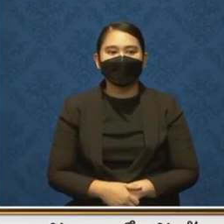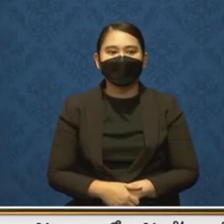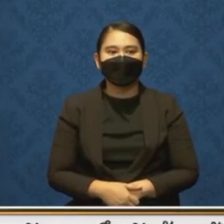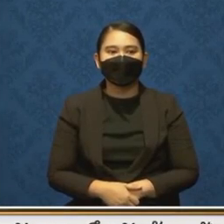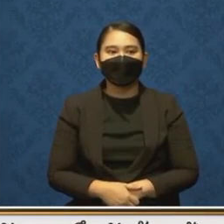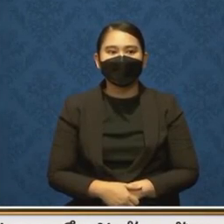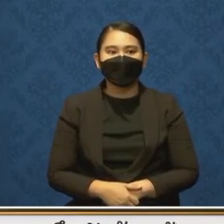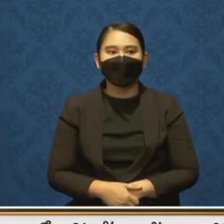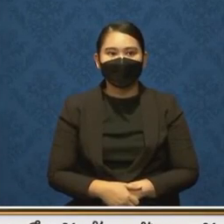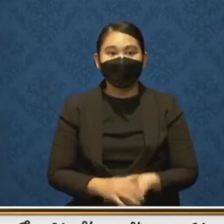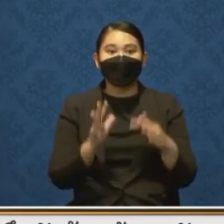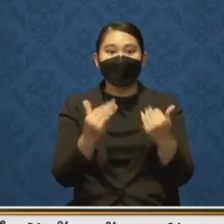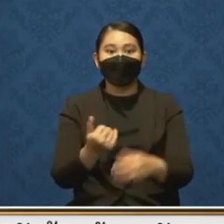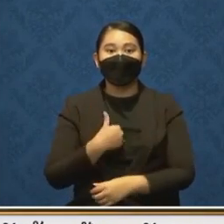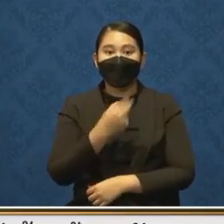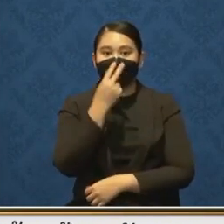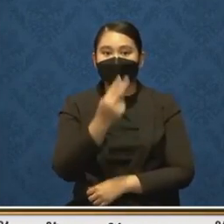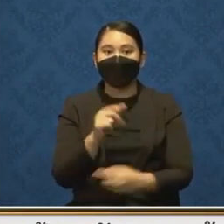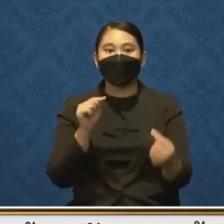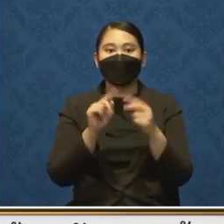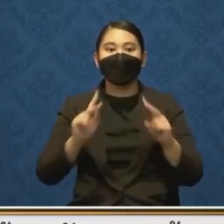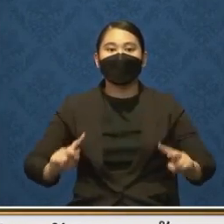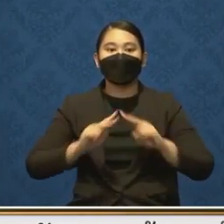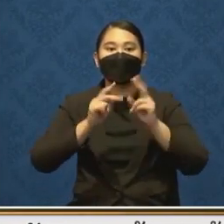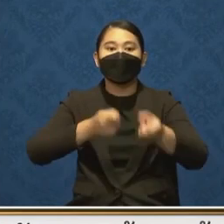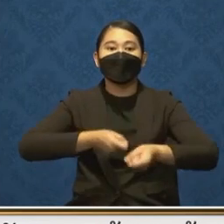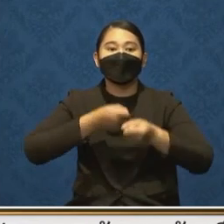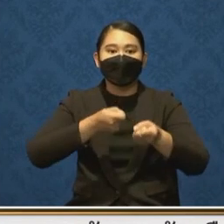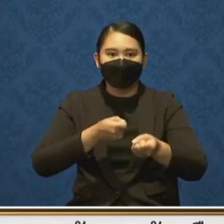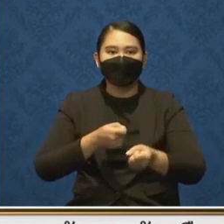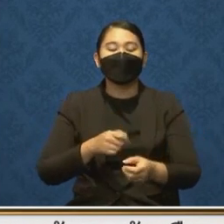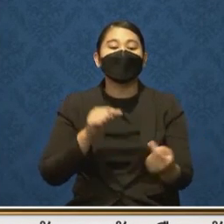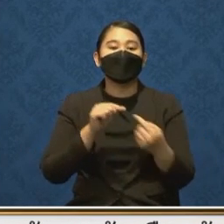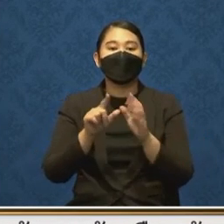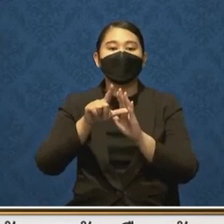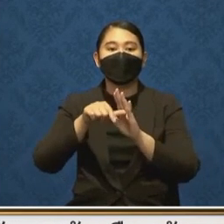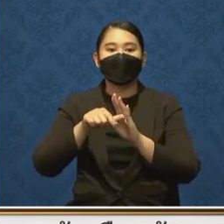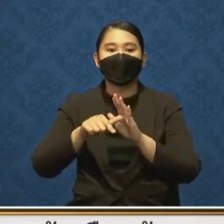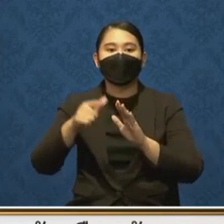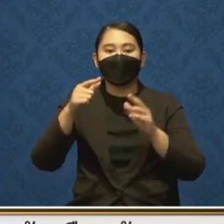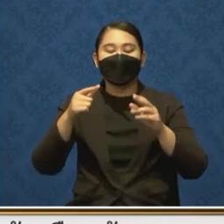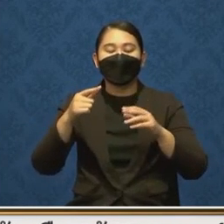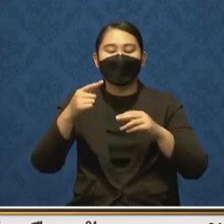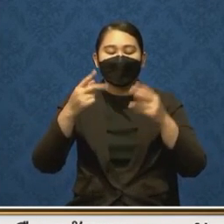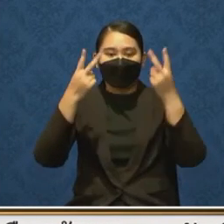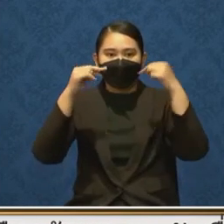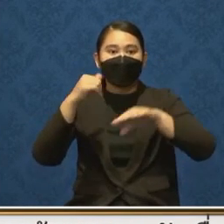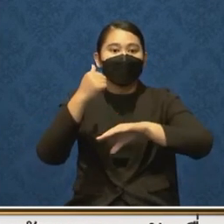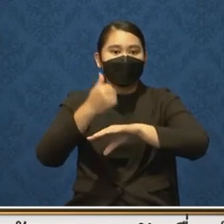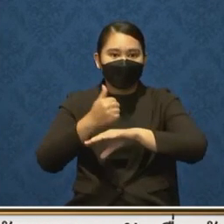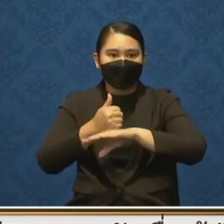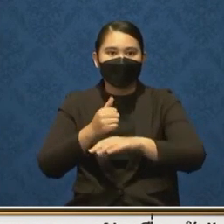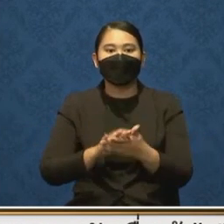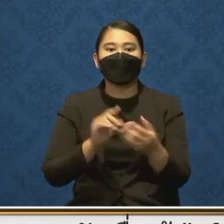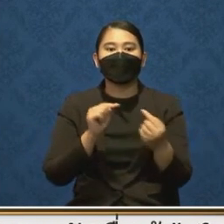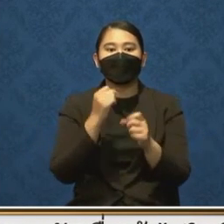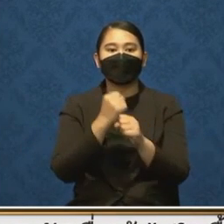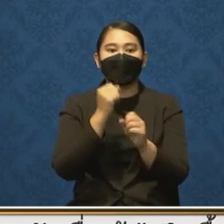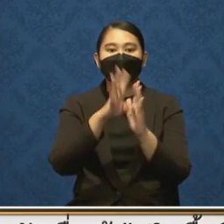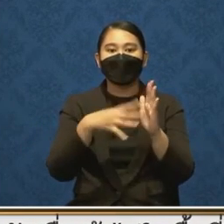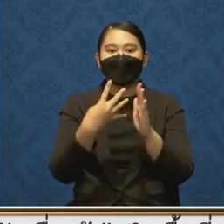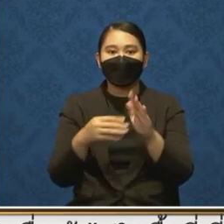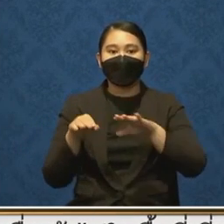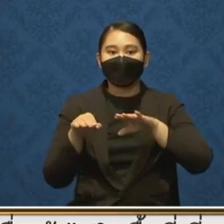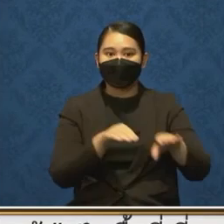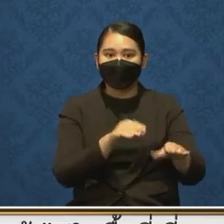ผู้ชมเหนี้เป็ของสสวงกระเวสต และสากรถามรถเลข้าข Hmmเพื่ให้นำเรื่องขออนุมัิแพลนเตรยความพร็อค